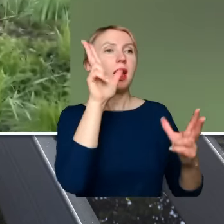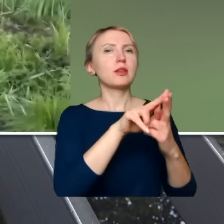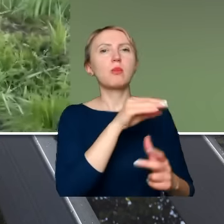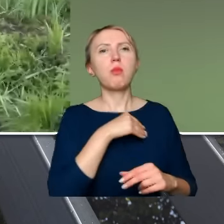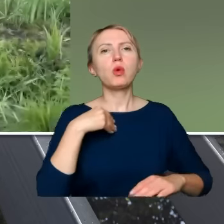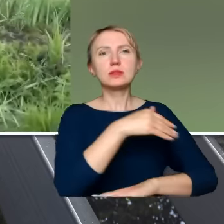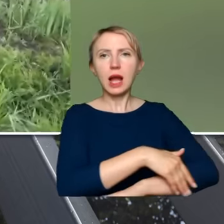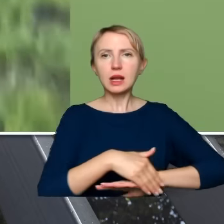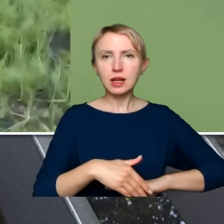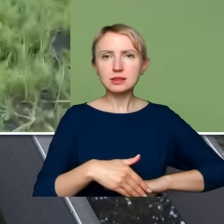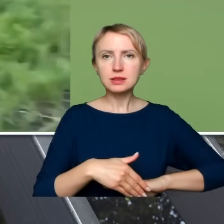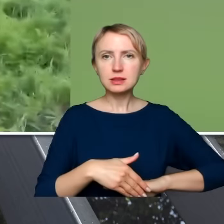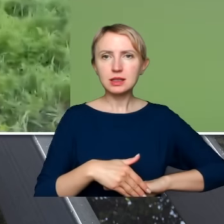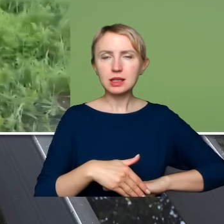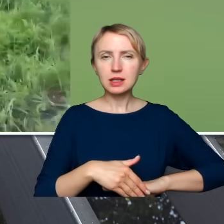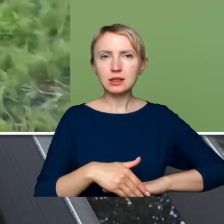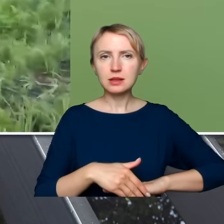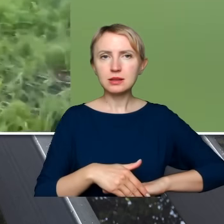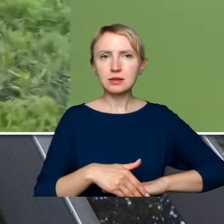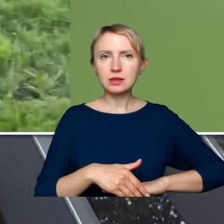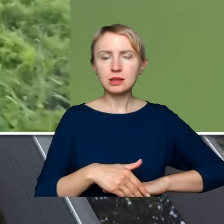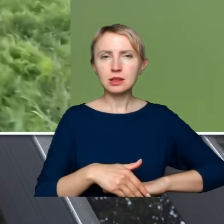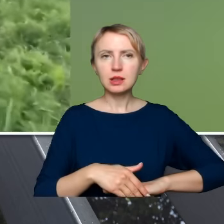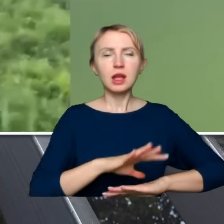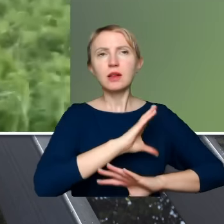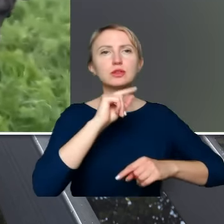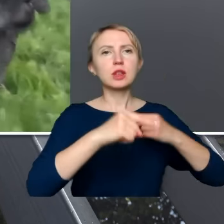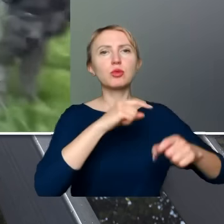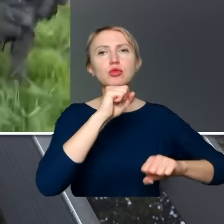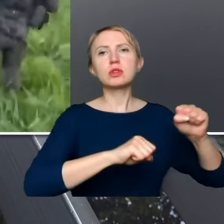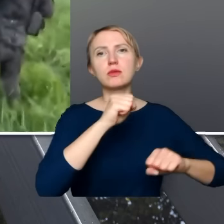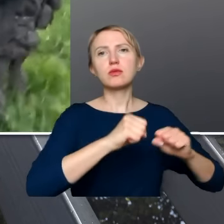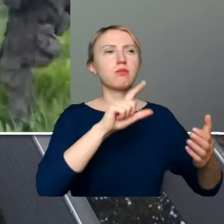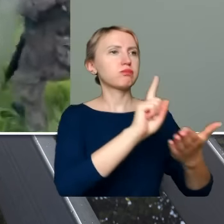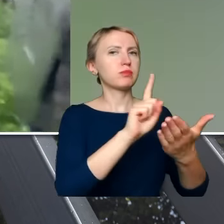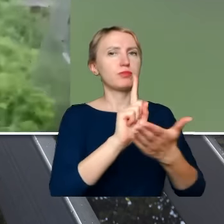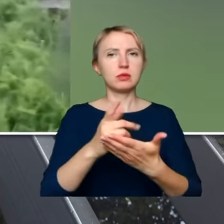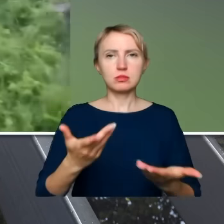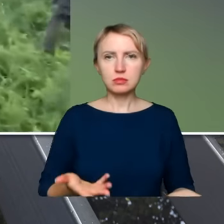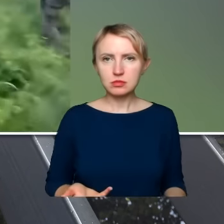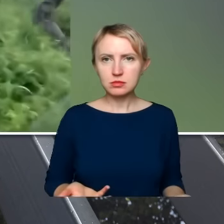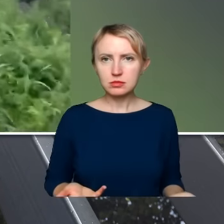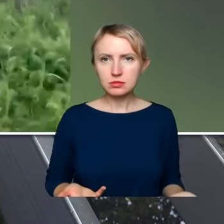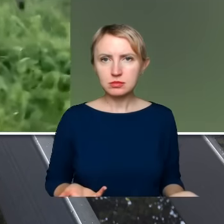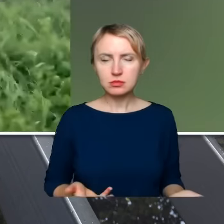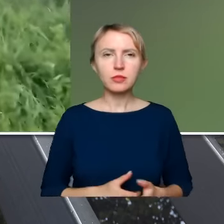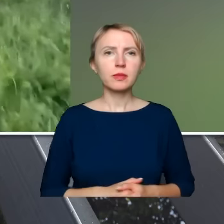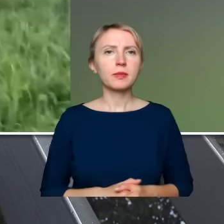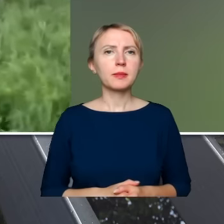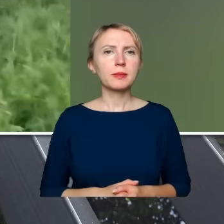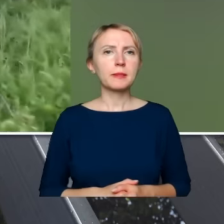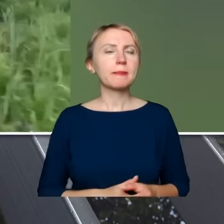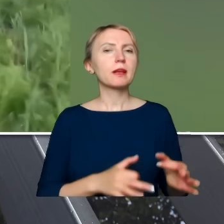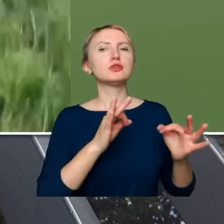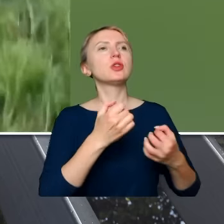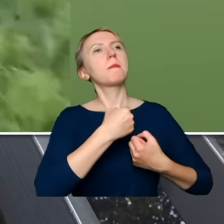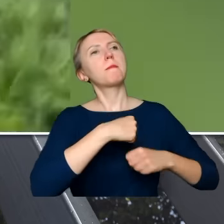granicę i wygrywa wszystkie procesy w sądach, jest nietykalny. Jest dzisiaj